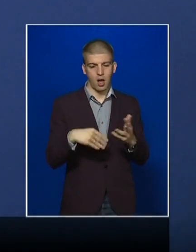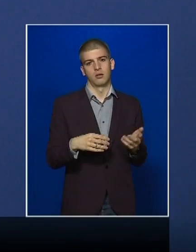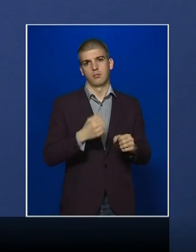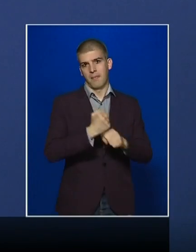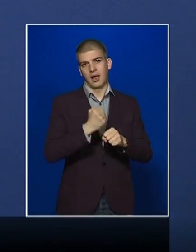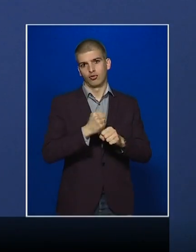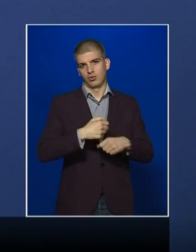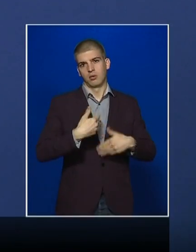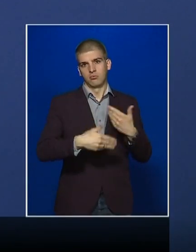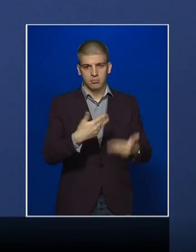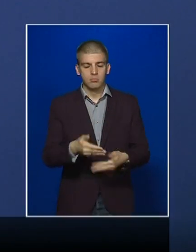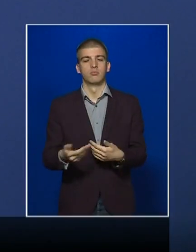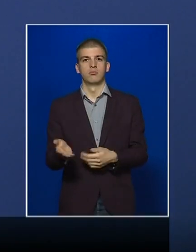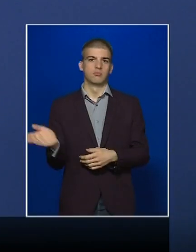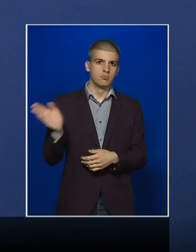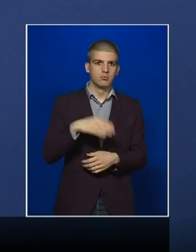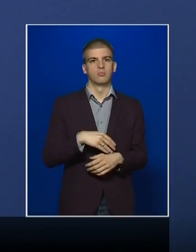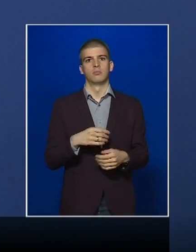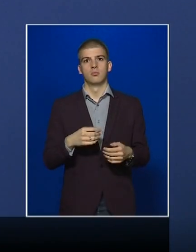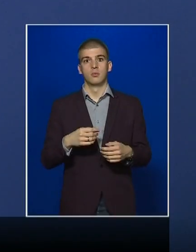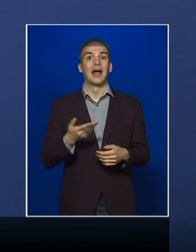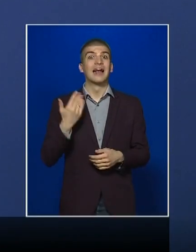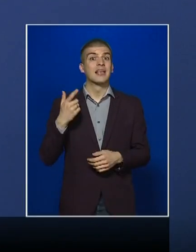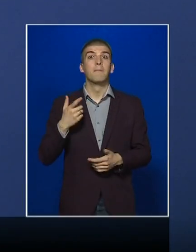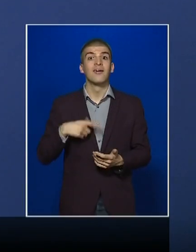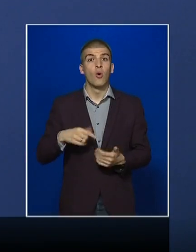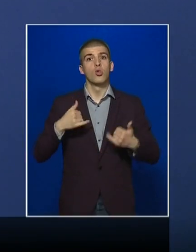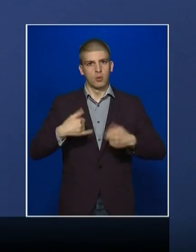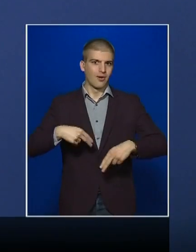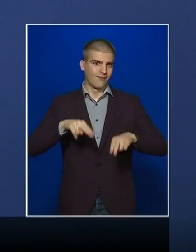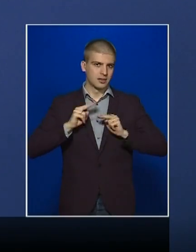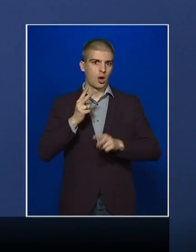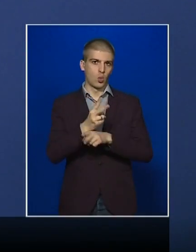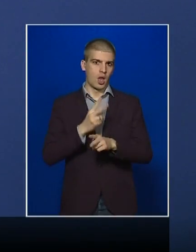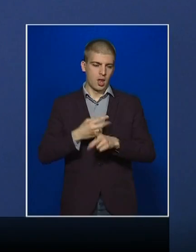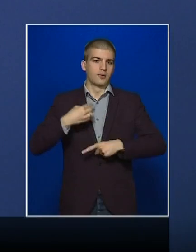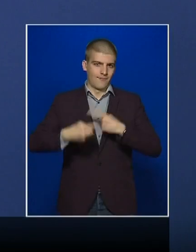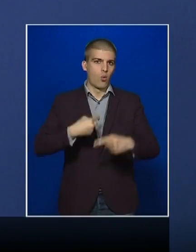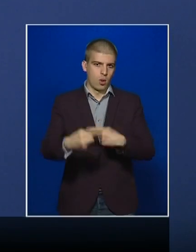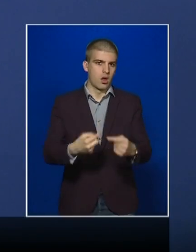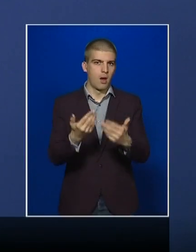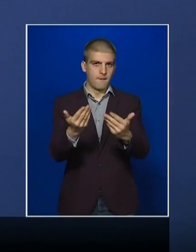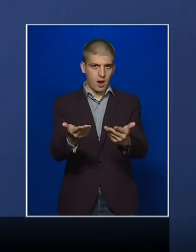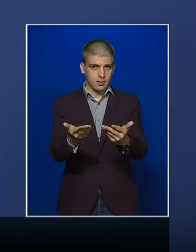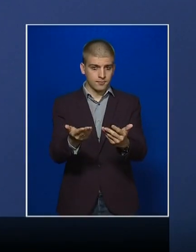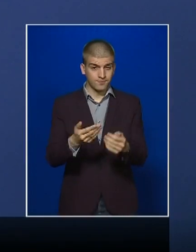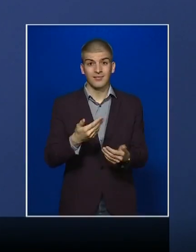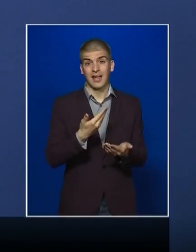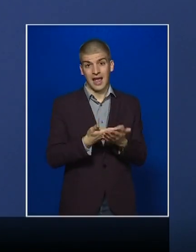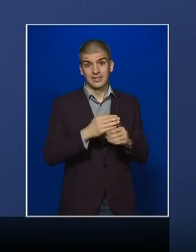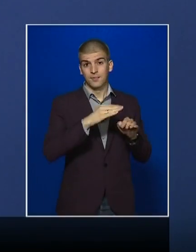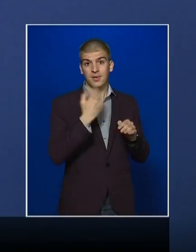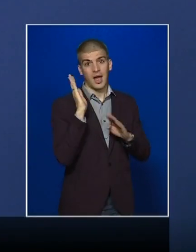az egészségügyi ellátásnak a régi folyamata, és mindösszesen az elkülönített ágyaknak